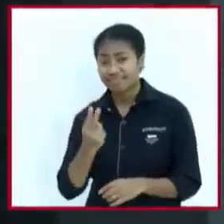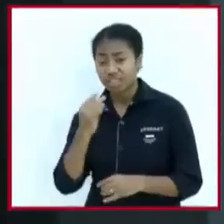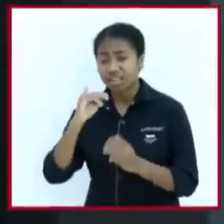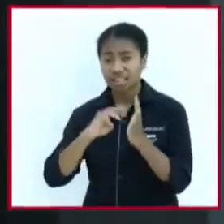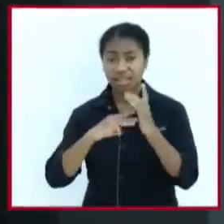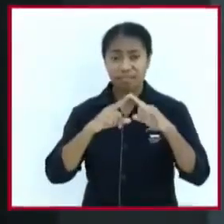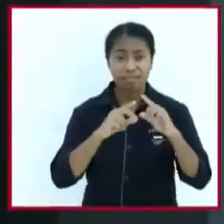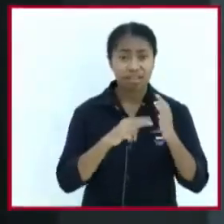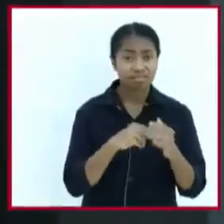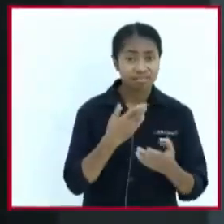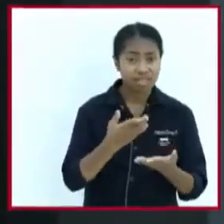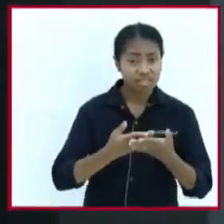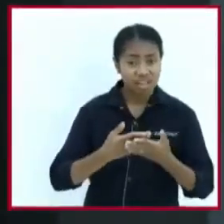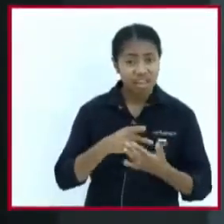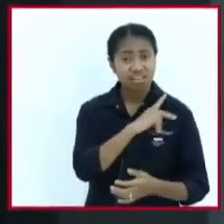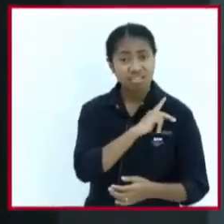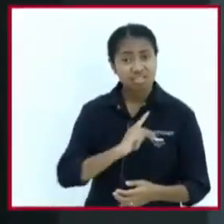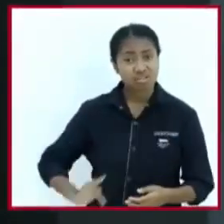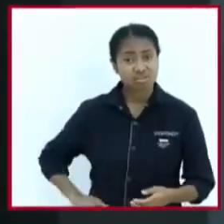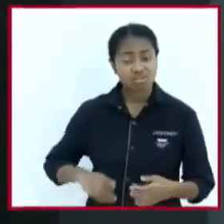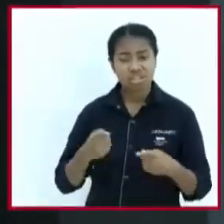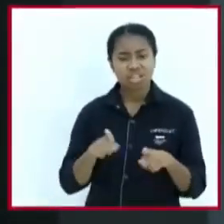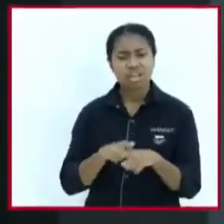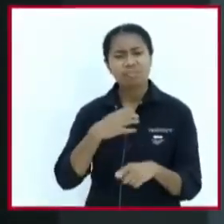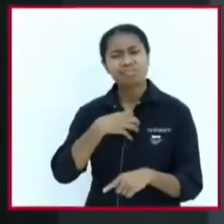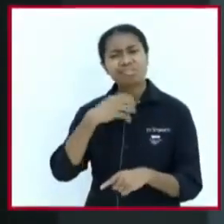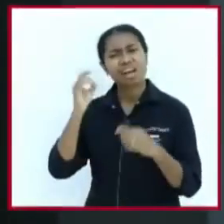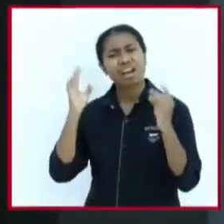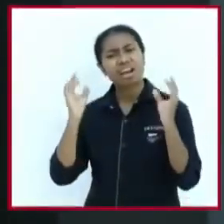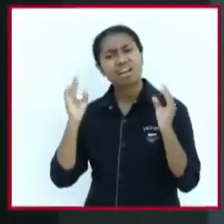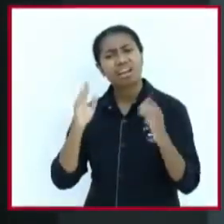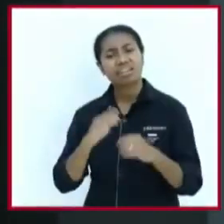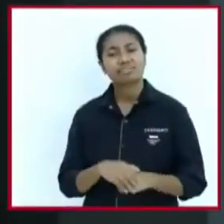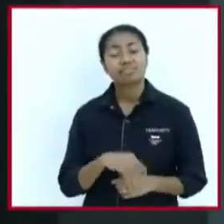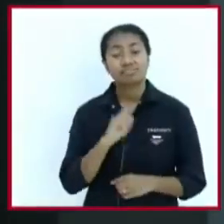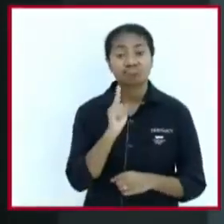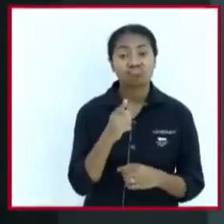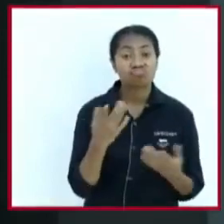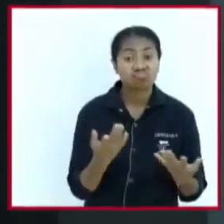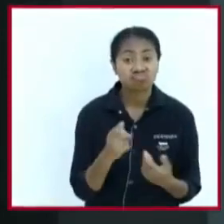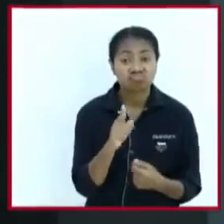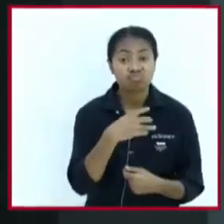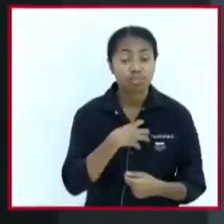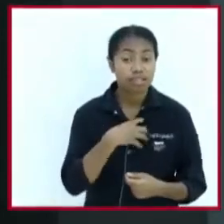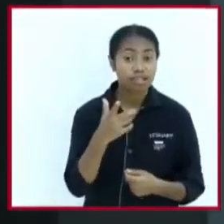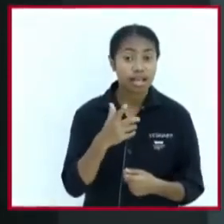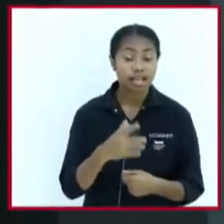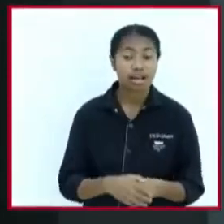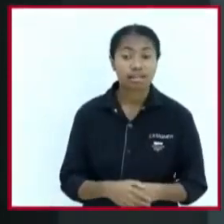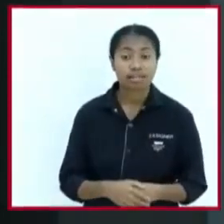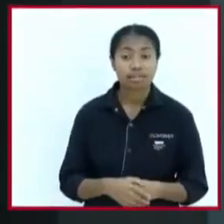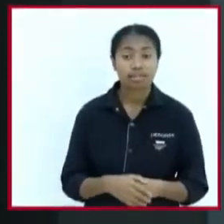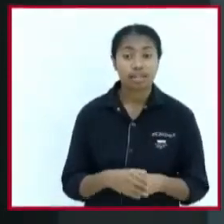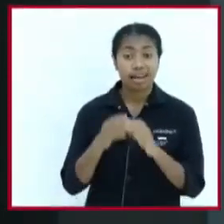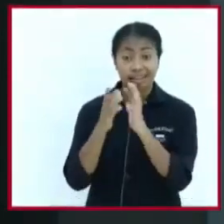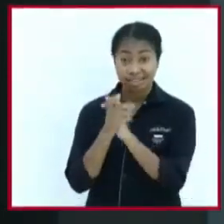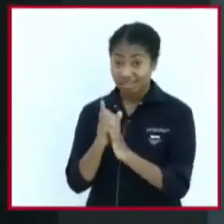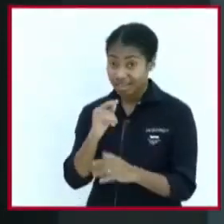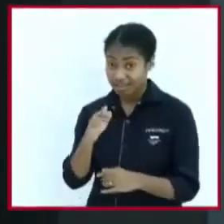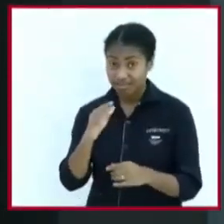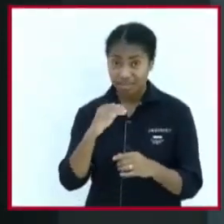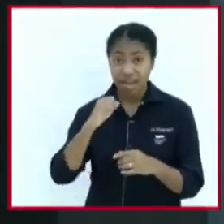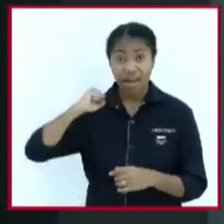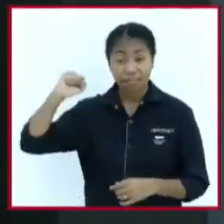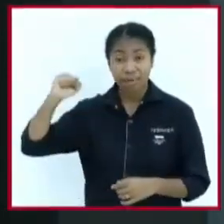dengan kepercayaan yang lain Hai jikalau kamu memang percaya kekristenan lebih